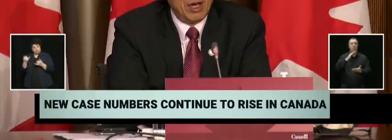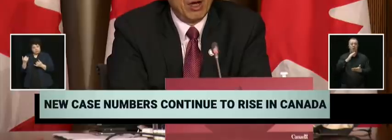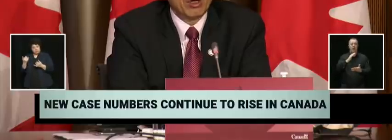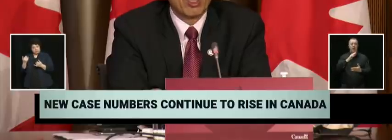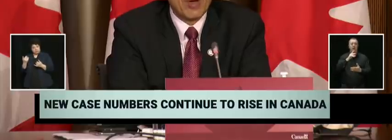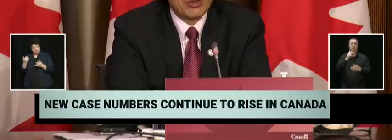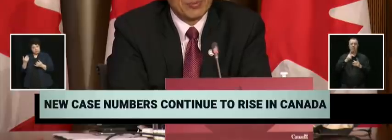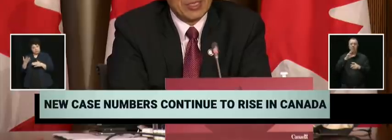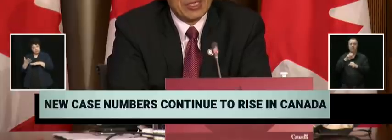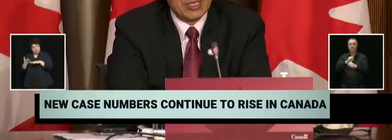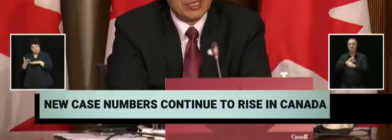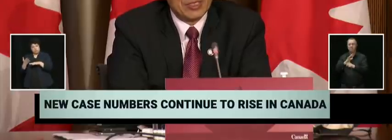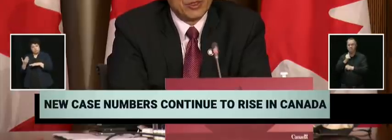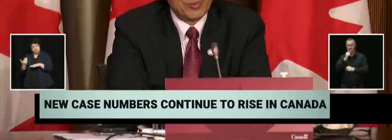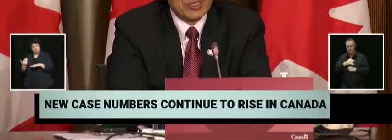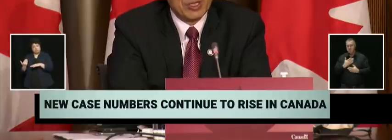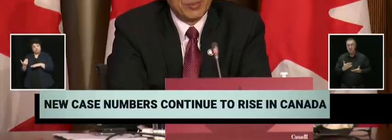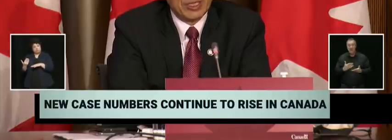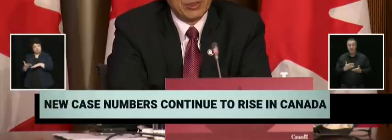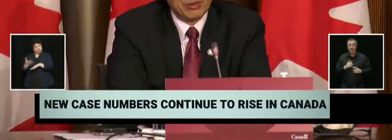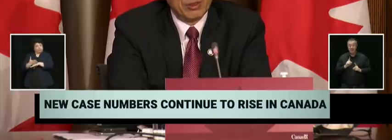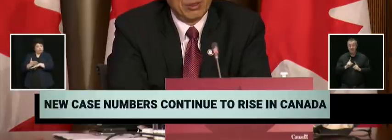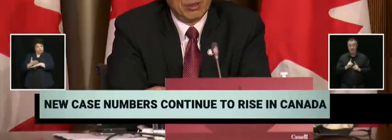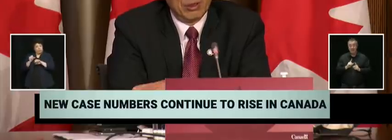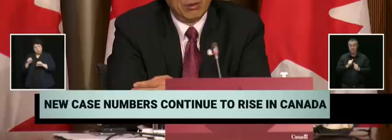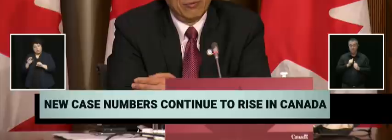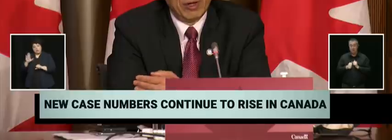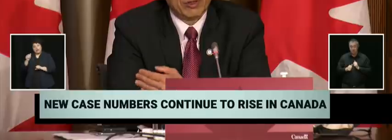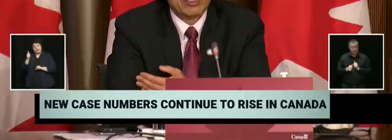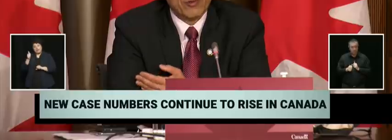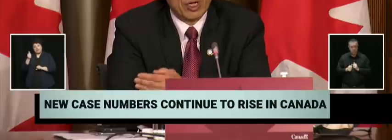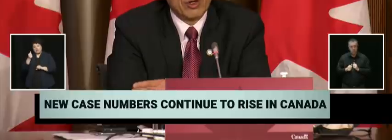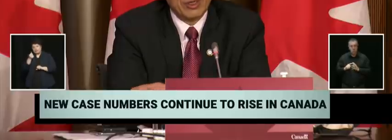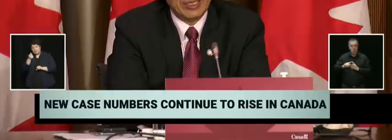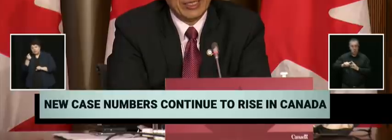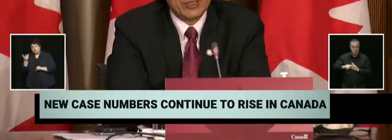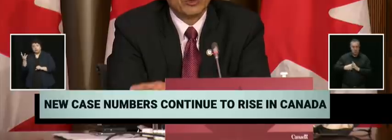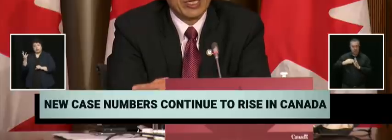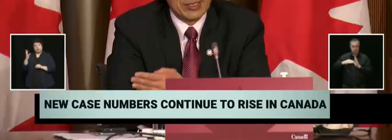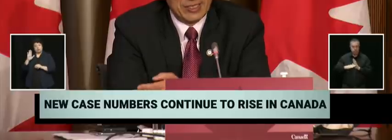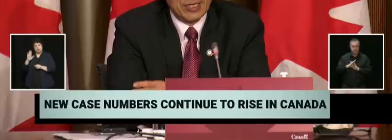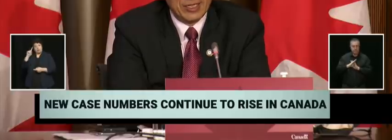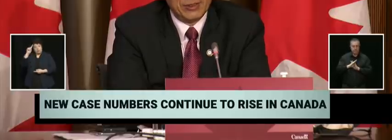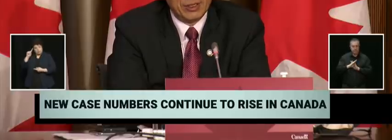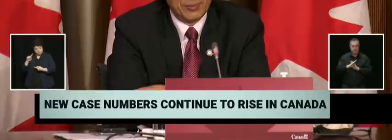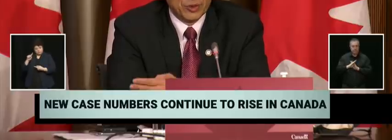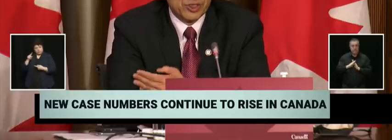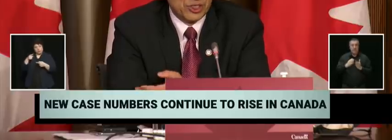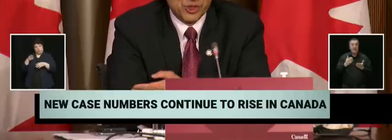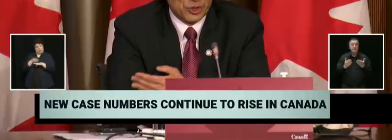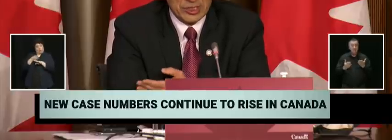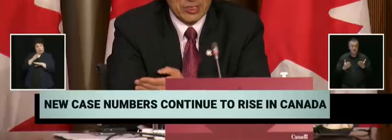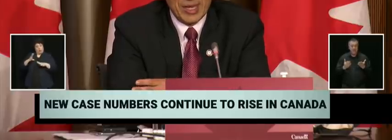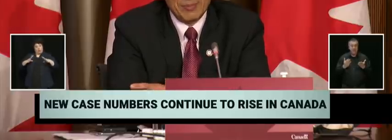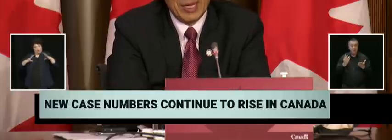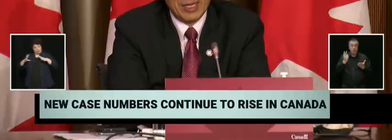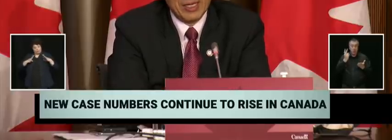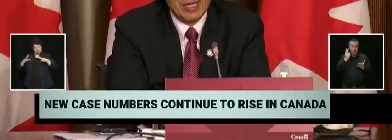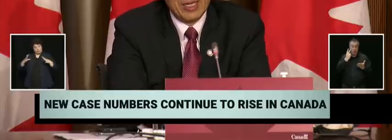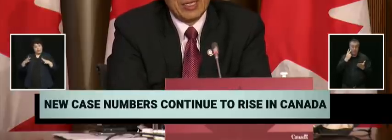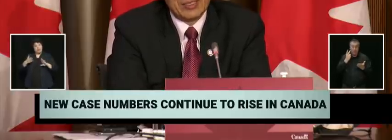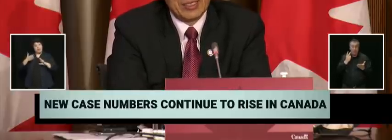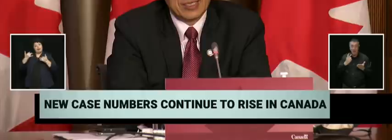fêtes, on commence, mais c'est sûr parce que peut-être on va recevoir encore des autres cas signalés dans les prochains jours et semaines,